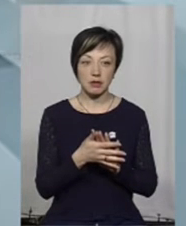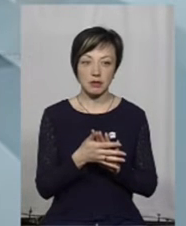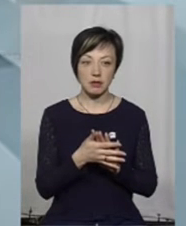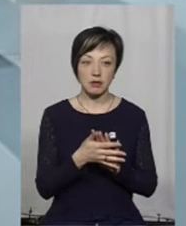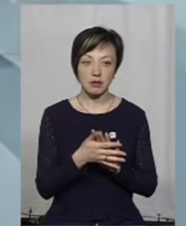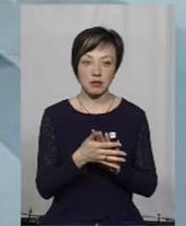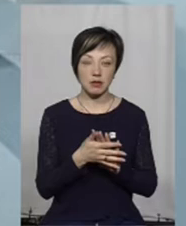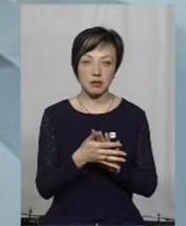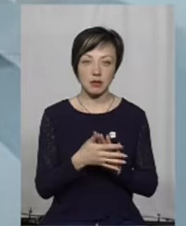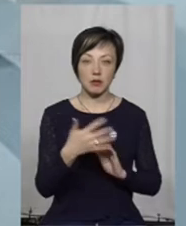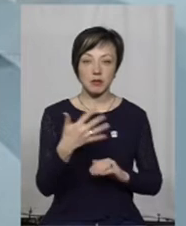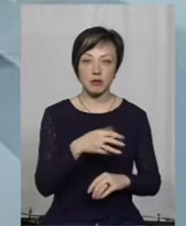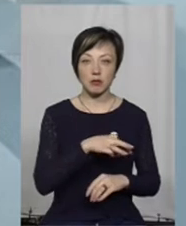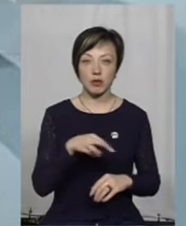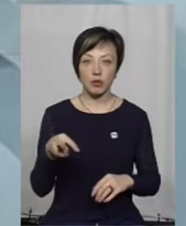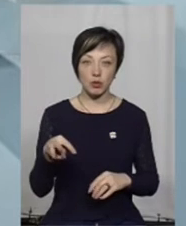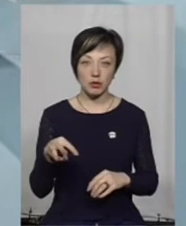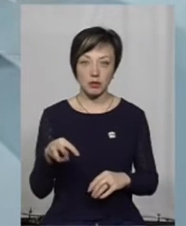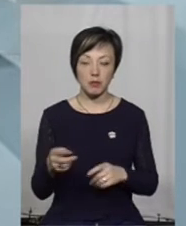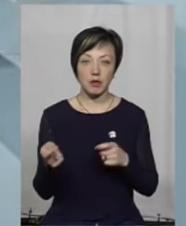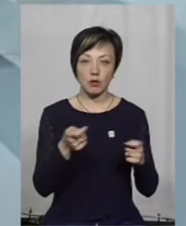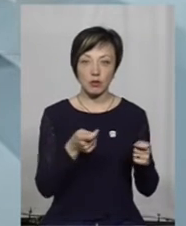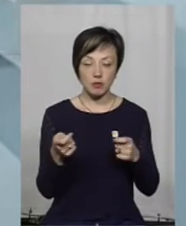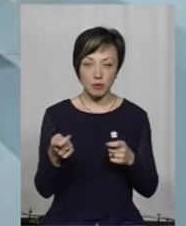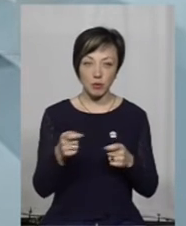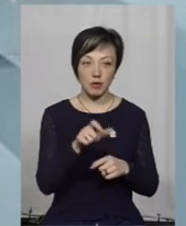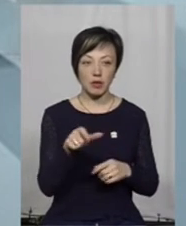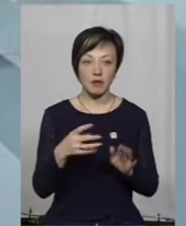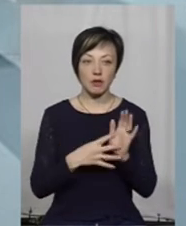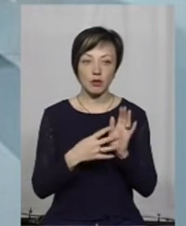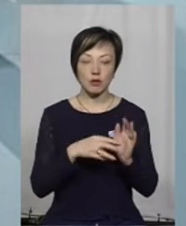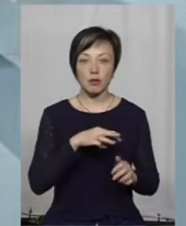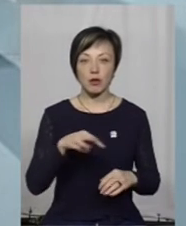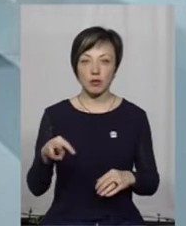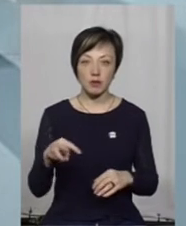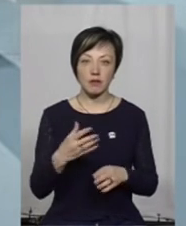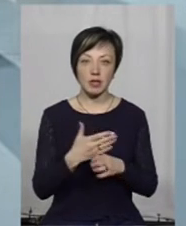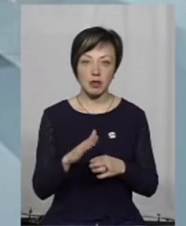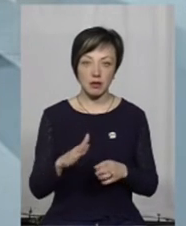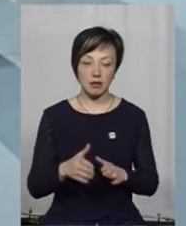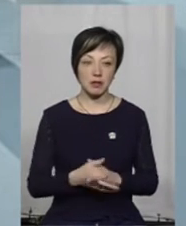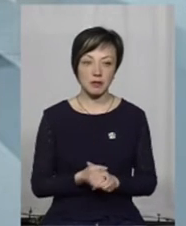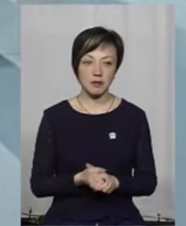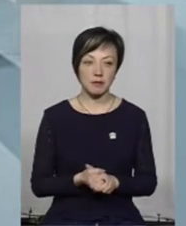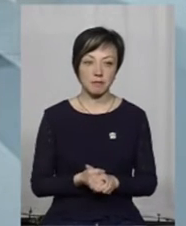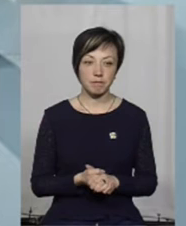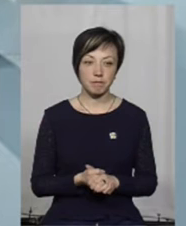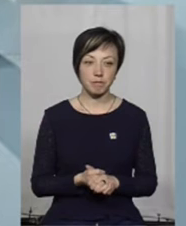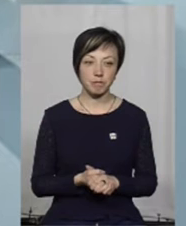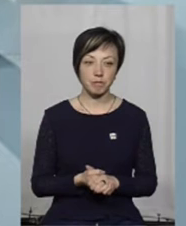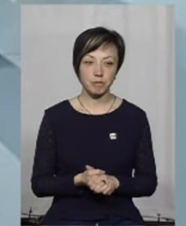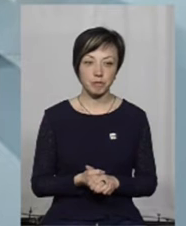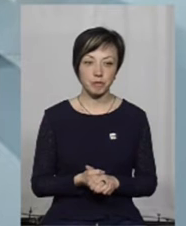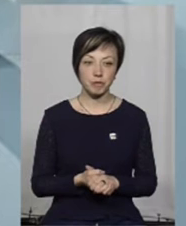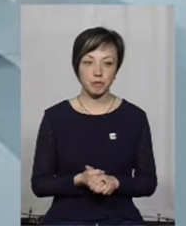скільки виходить, якщо 50 мільйонів ми перевозимо пасажирів, і 90 мільйонів в нас виділяється. Тобто,